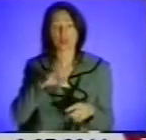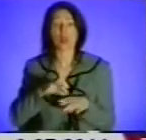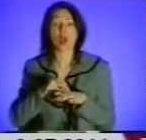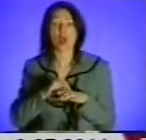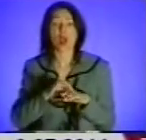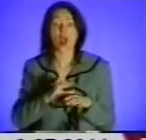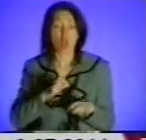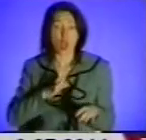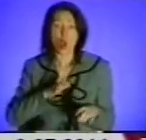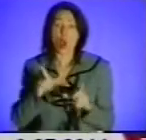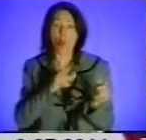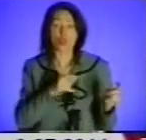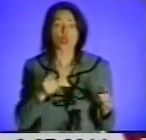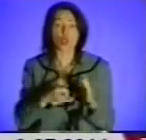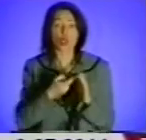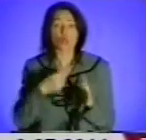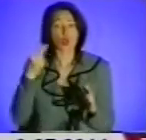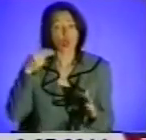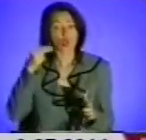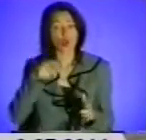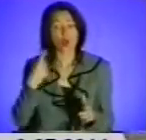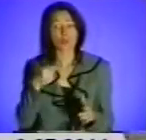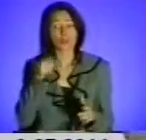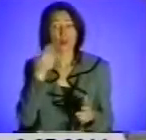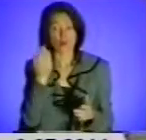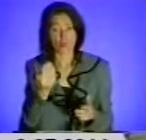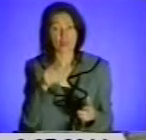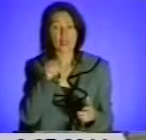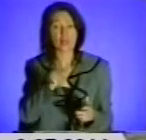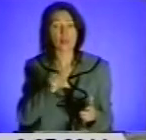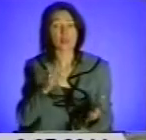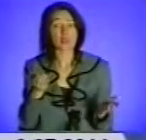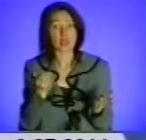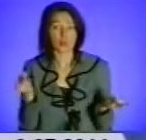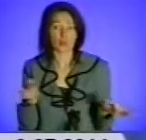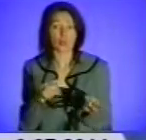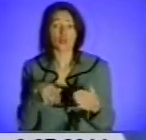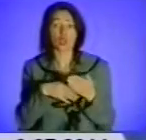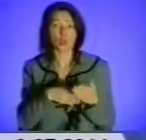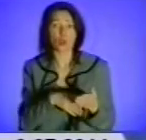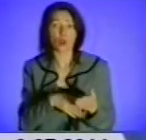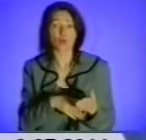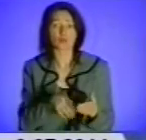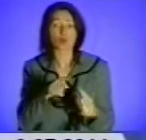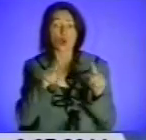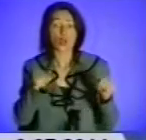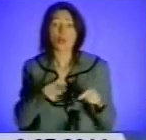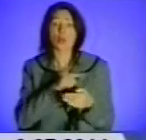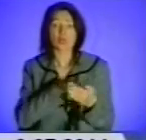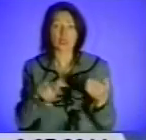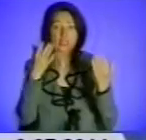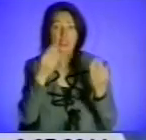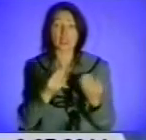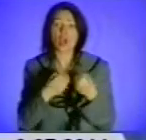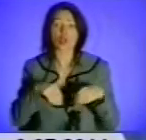Луганській областях. Адже вони там, де потрібна допомога. У рамках відзначення Дня